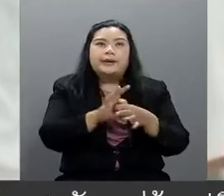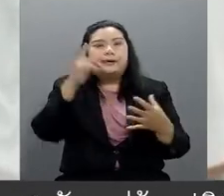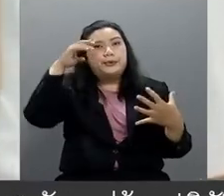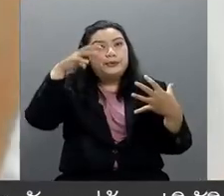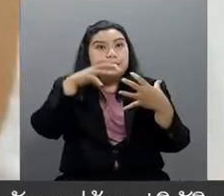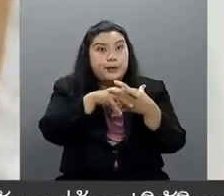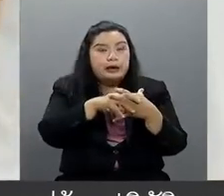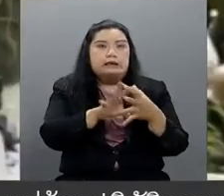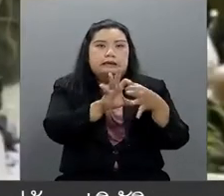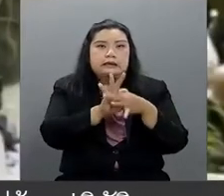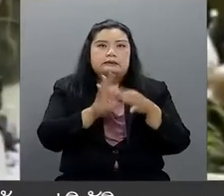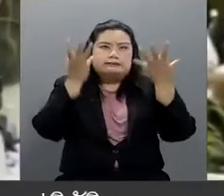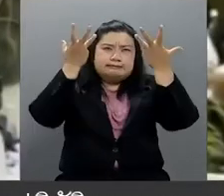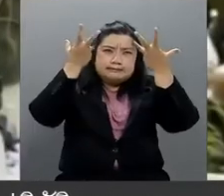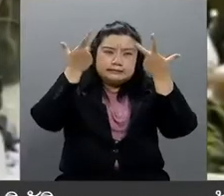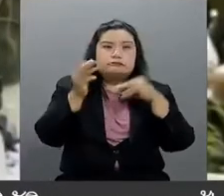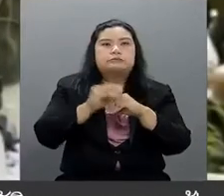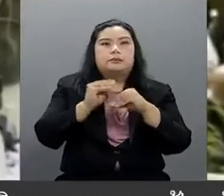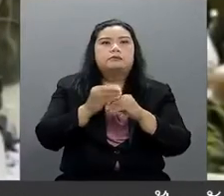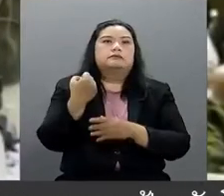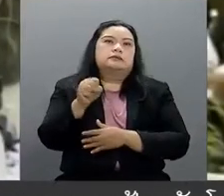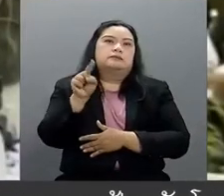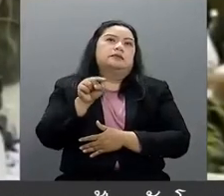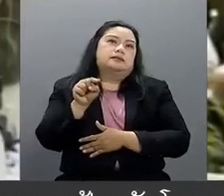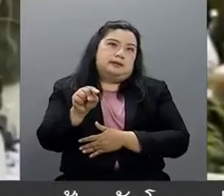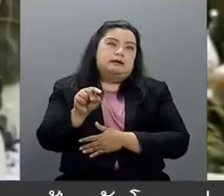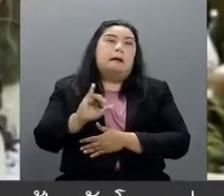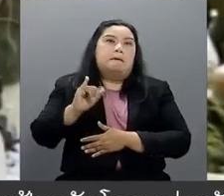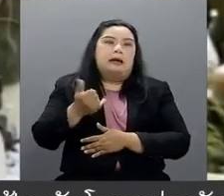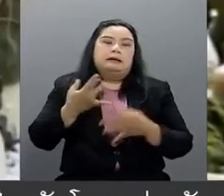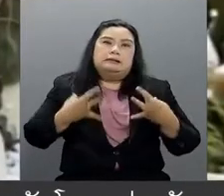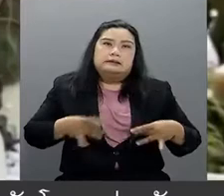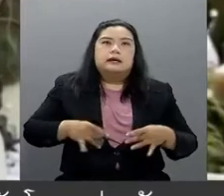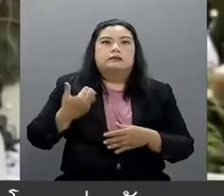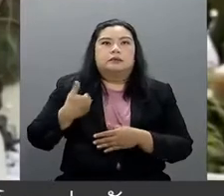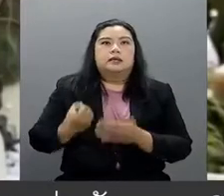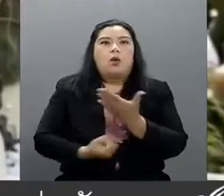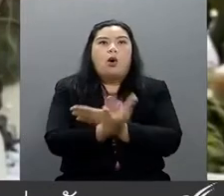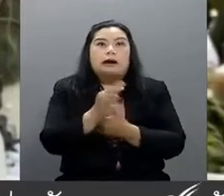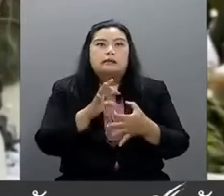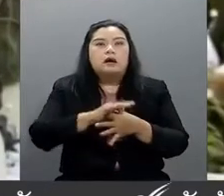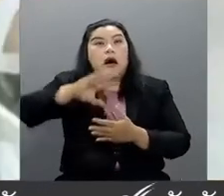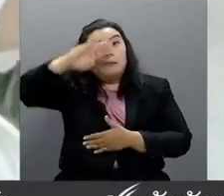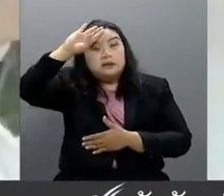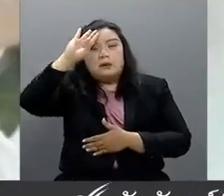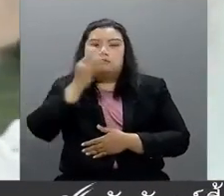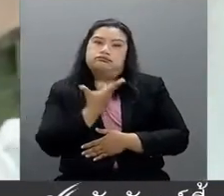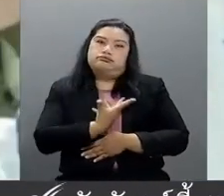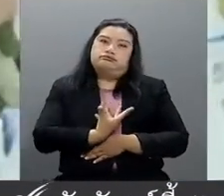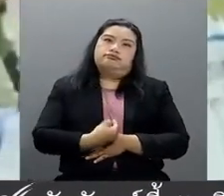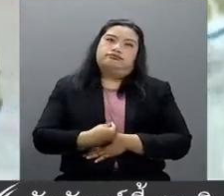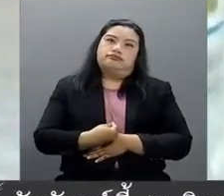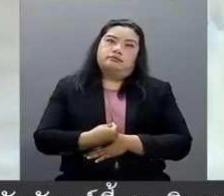ขึ้นกว่า 10% และมีความเสี่ยงที่จะเป็นโรคซึมเศร้าด้วยการฝึกสติด้วยการกำหนดลมหายใจจึง